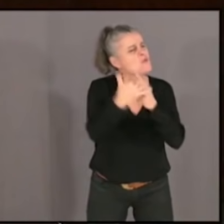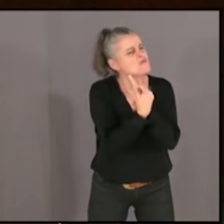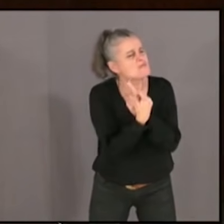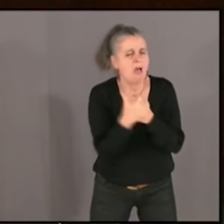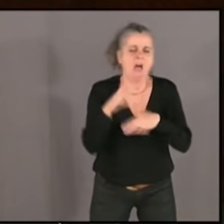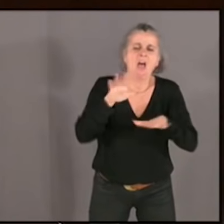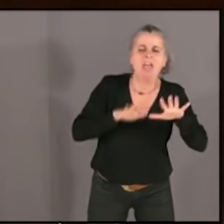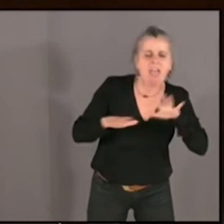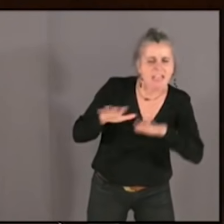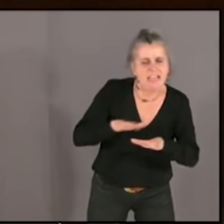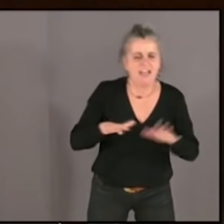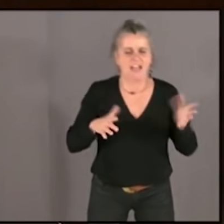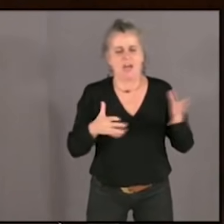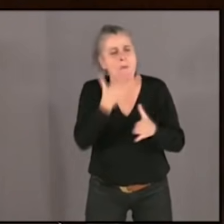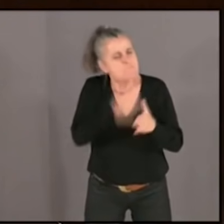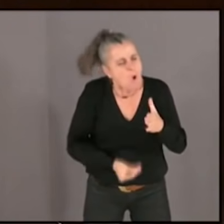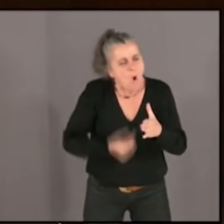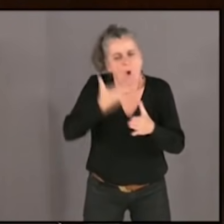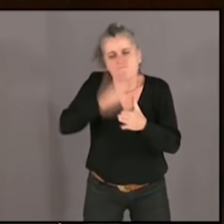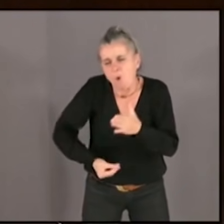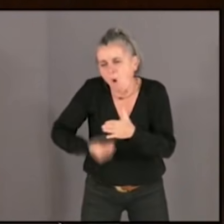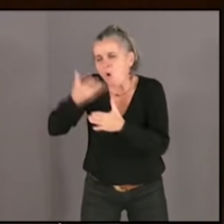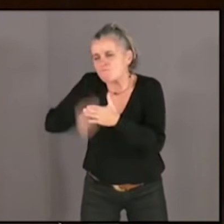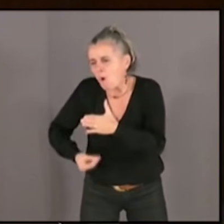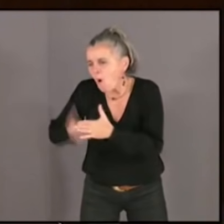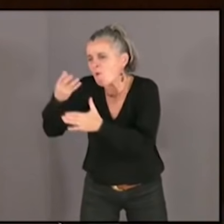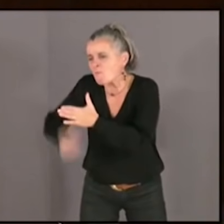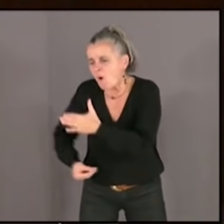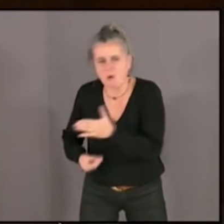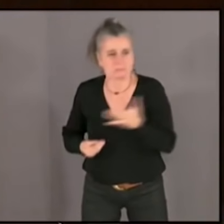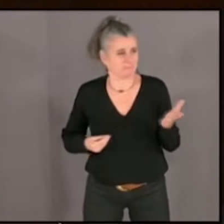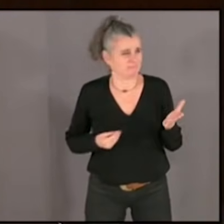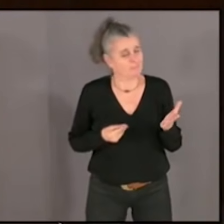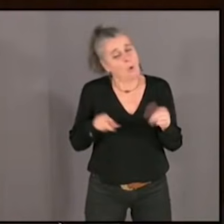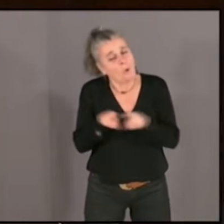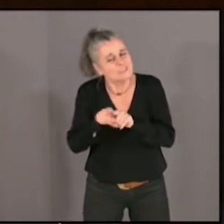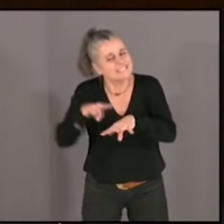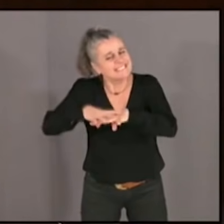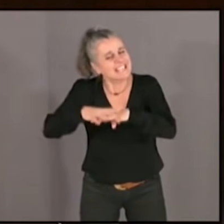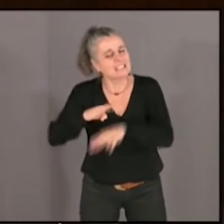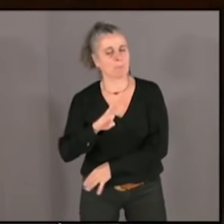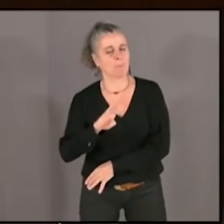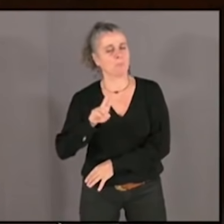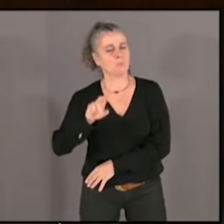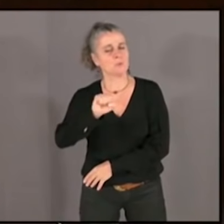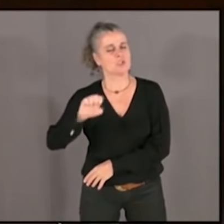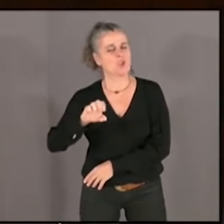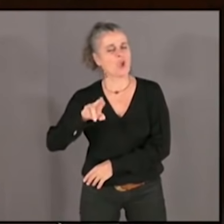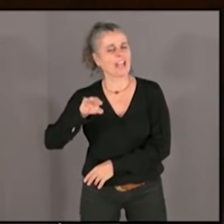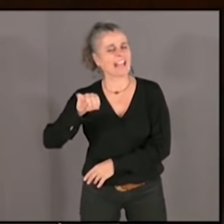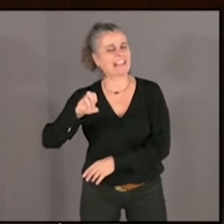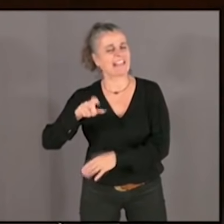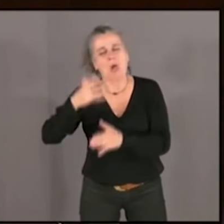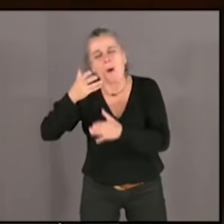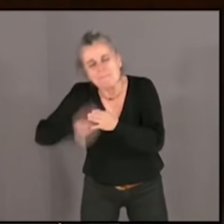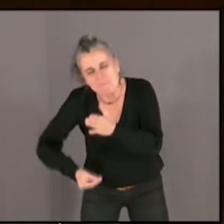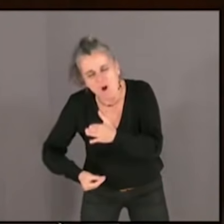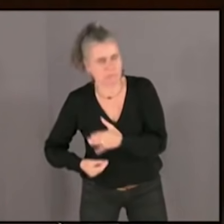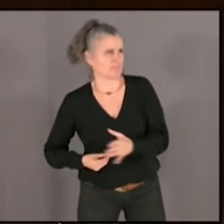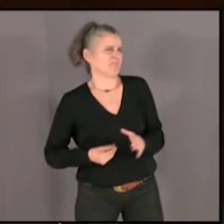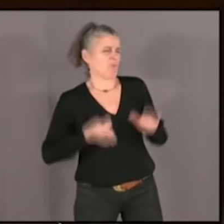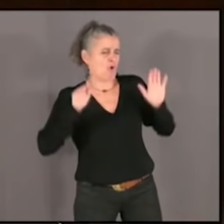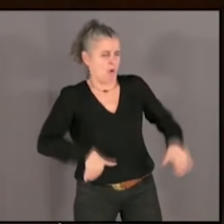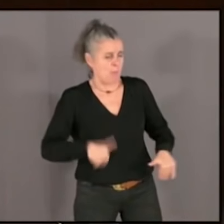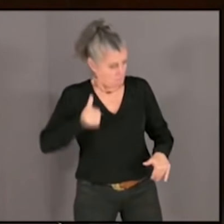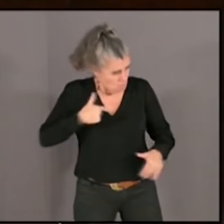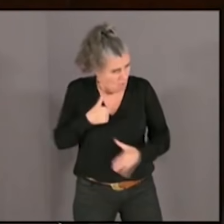qu'il manque encore de tout, comme il manquerait encore de tout à la Busserine, alors que j'ai évoqué tout ce que nous apportons et tout ce que j'ai contribué